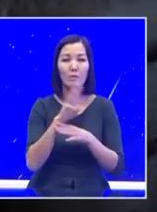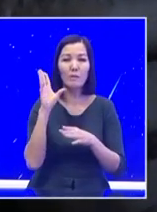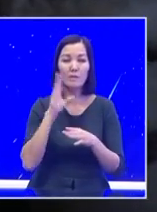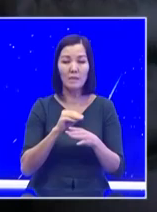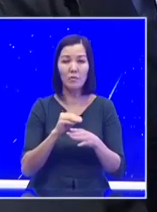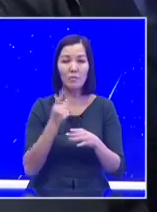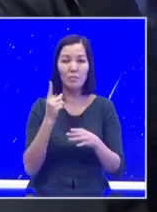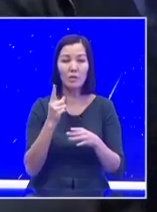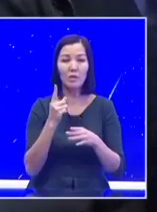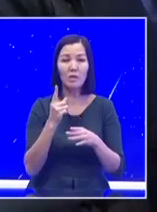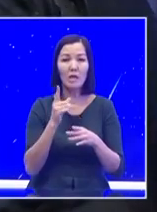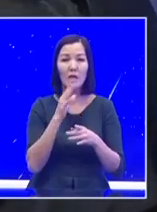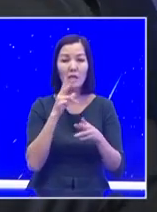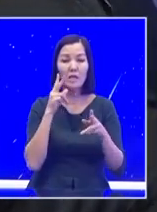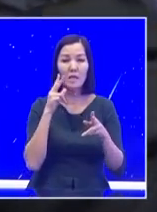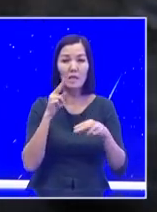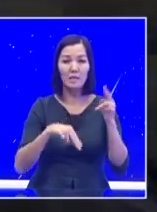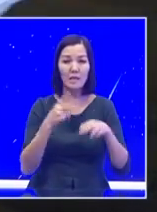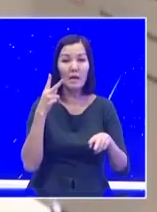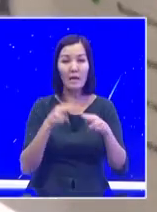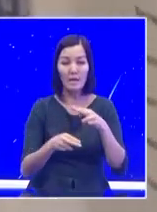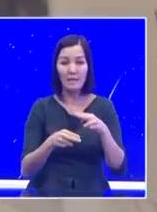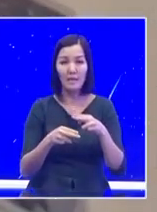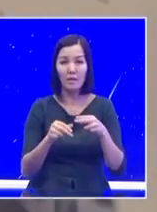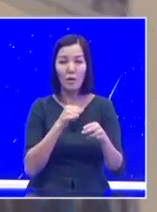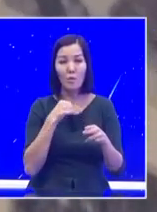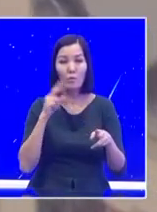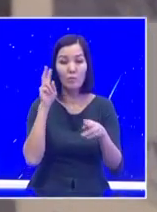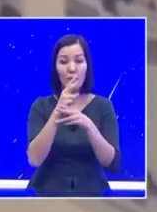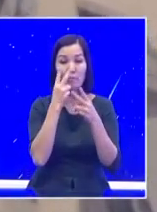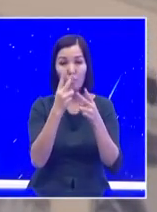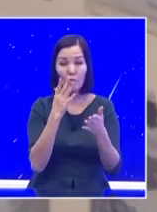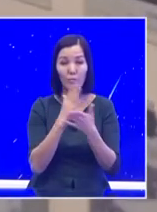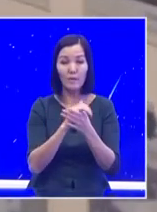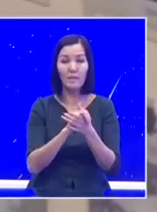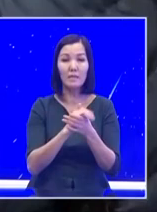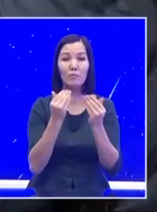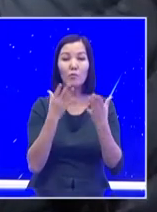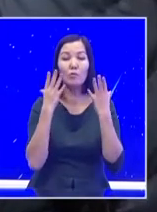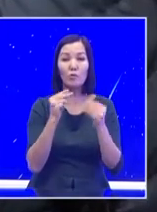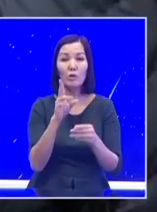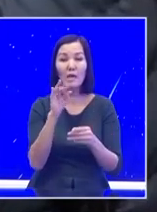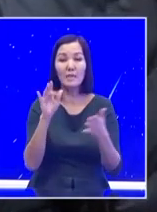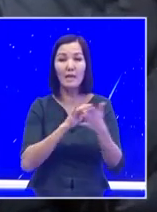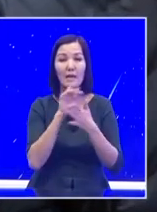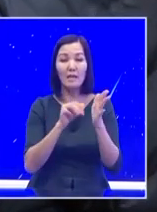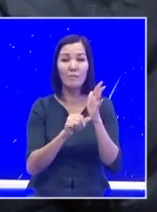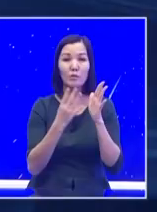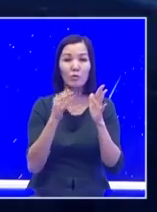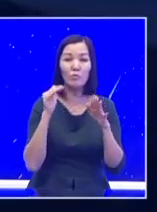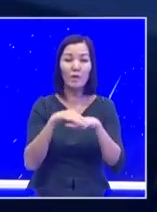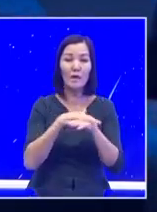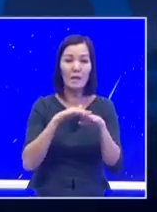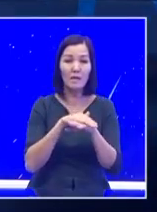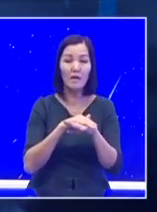қауқарлы. Бірінші кезең аяқталды. Нысанды облыс әкімі өзі барып көрді. Атап өтерлігі, бүгінге Қаскелең қаласының 64 мыңнан аса